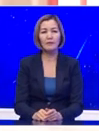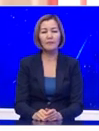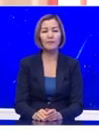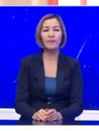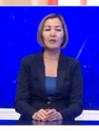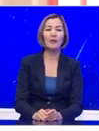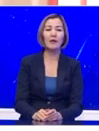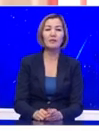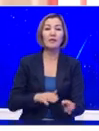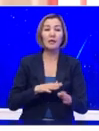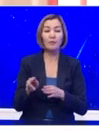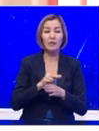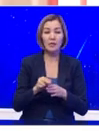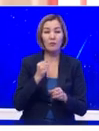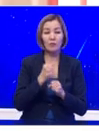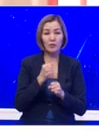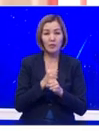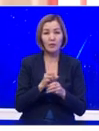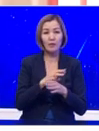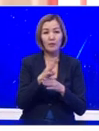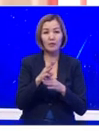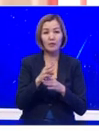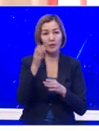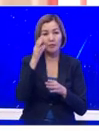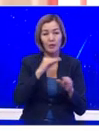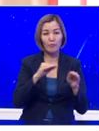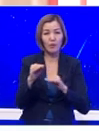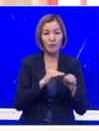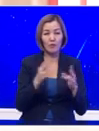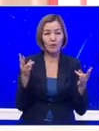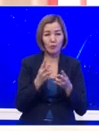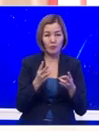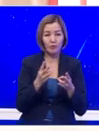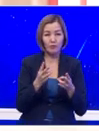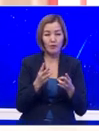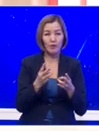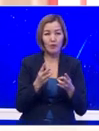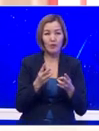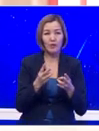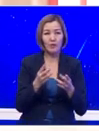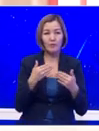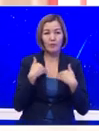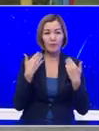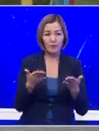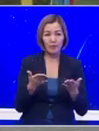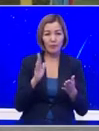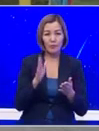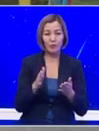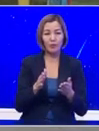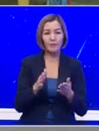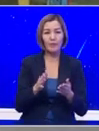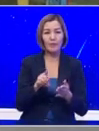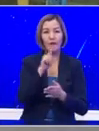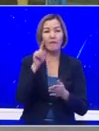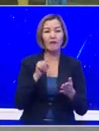Мы не только капитальный ремонт сделаем, но и обеспечим образовательные учреждения всем необходимым оборудованием и принадлежностями. Немало